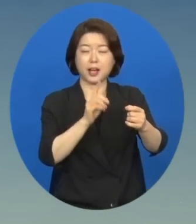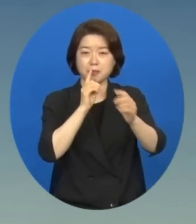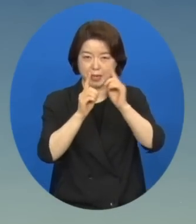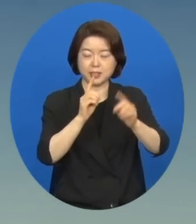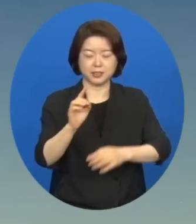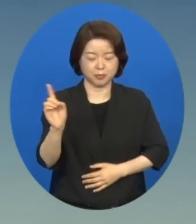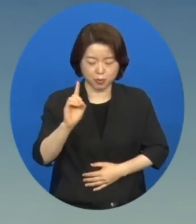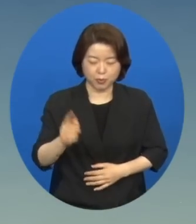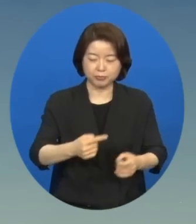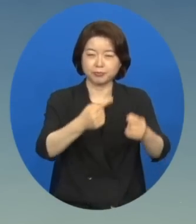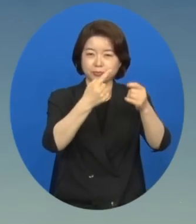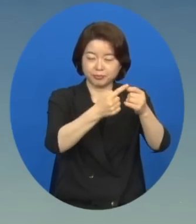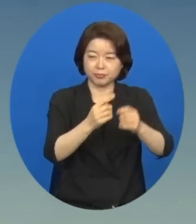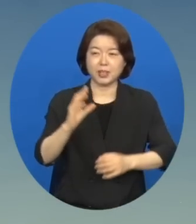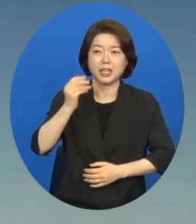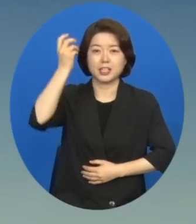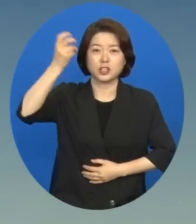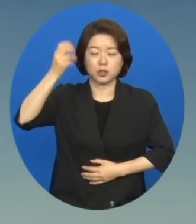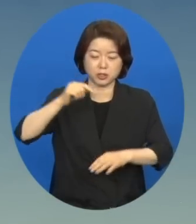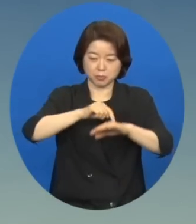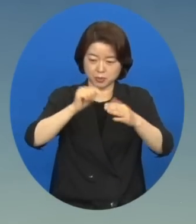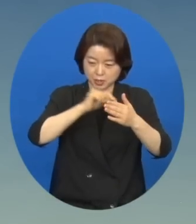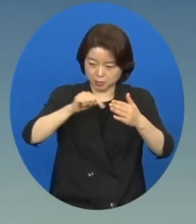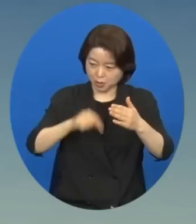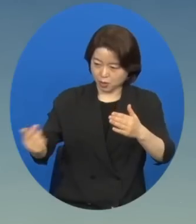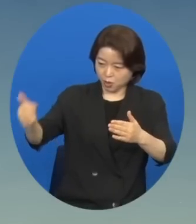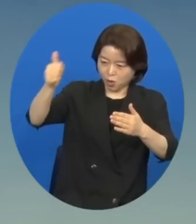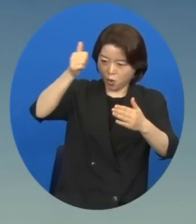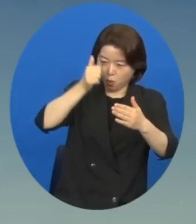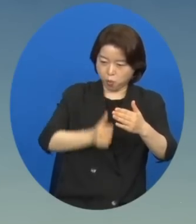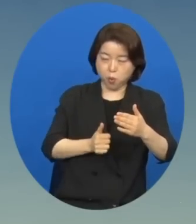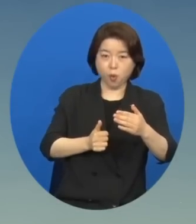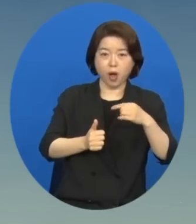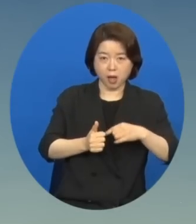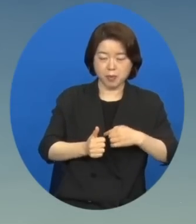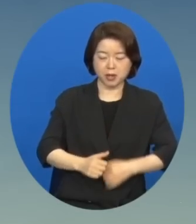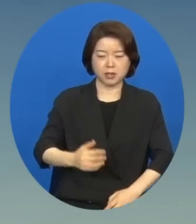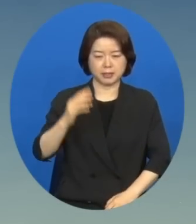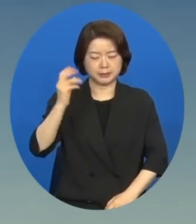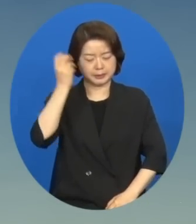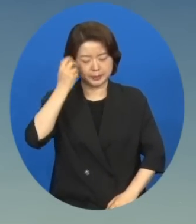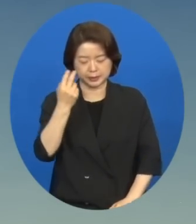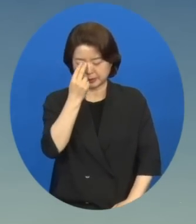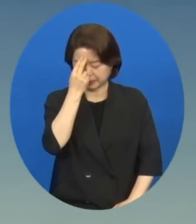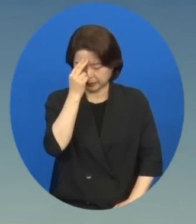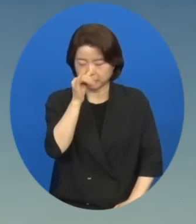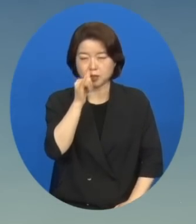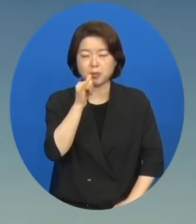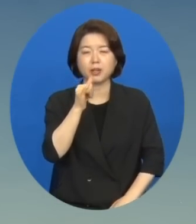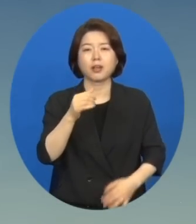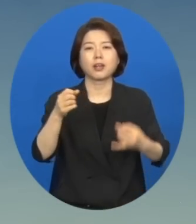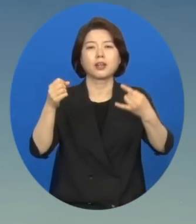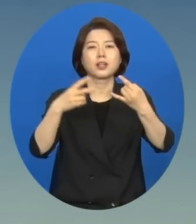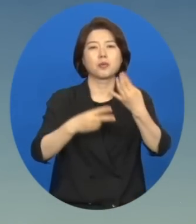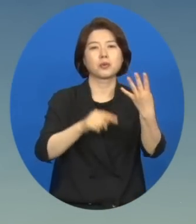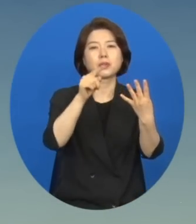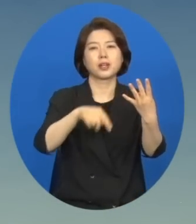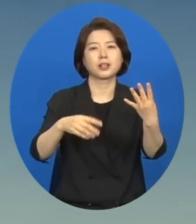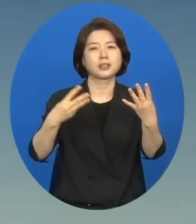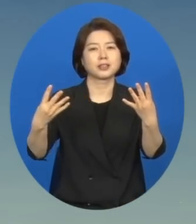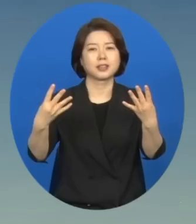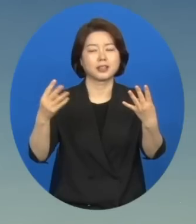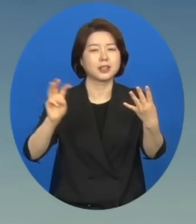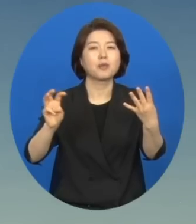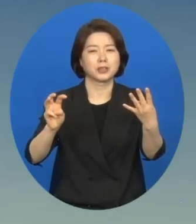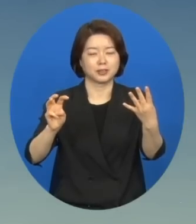하나는 성령님께서 내 안에 계시면 성령의 근심을 느낀다는 겁니다. 에베소서 4장 30절에